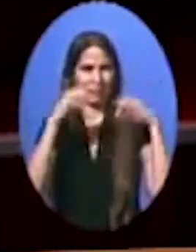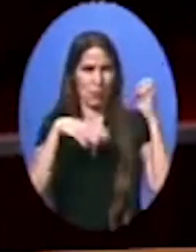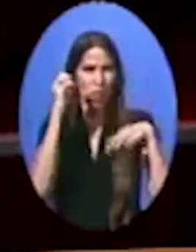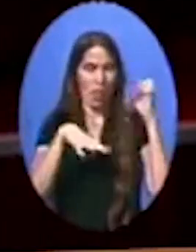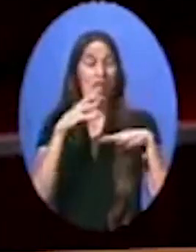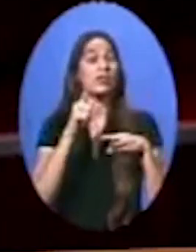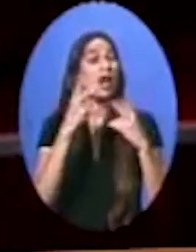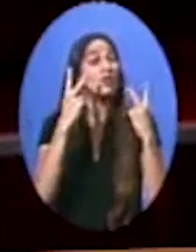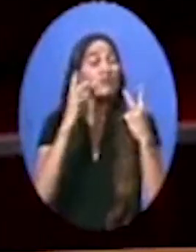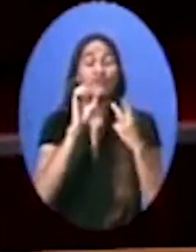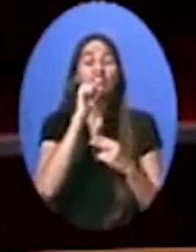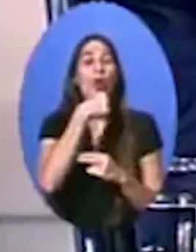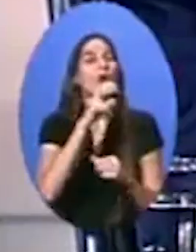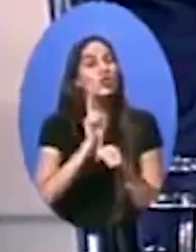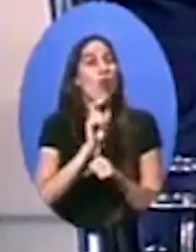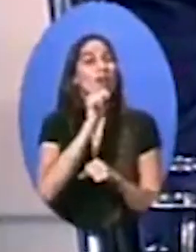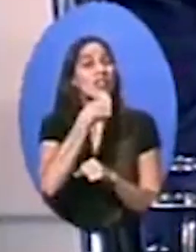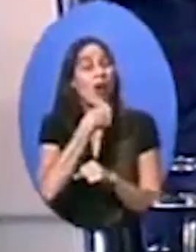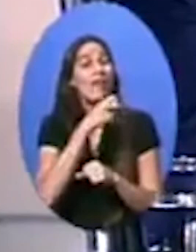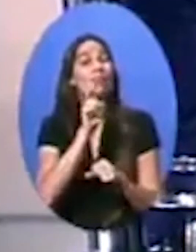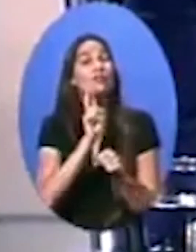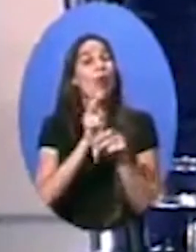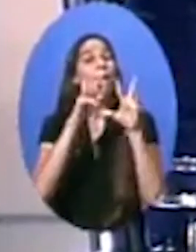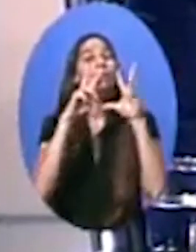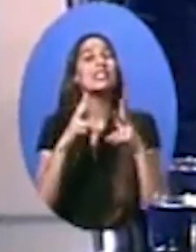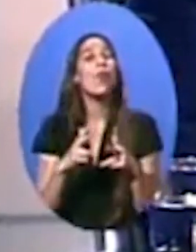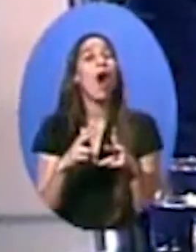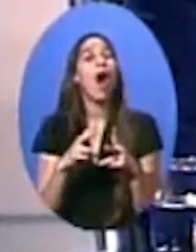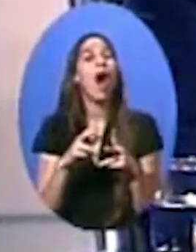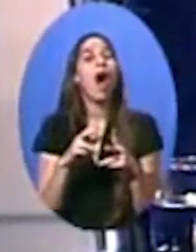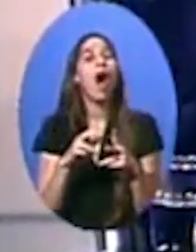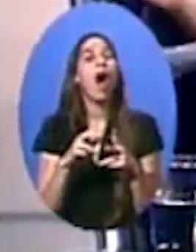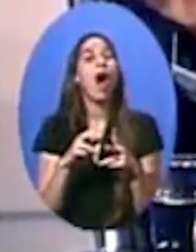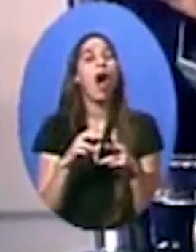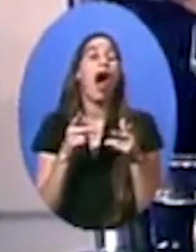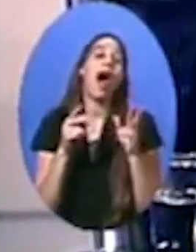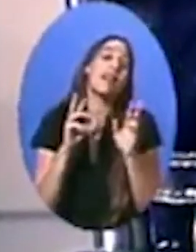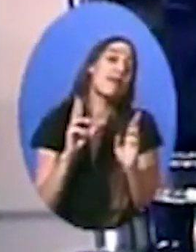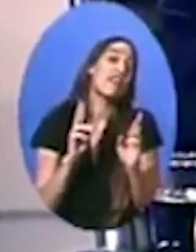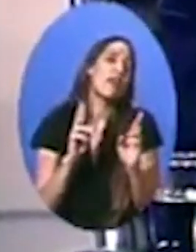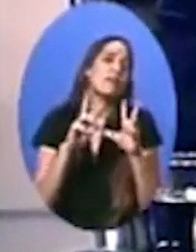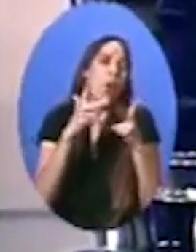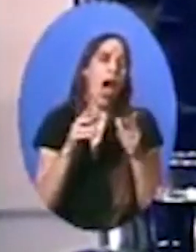זה להיסטוריה, זה לשמר את ההיסטוריה ולשמר אותה בצורתה, אני מקווה,